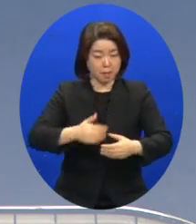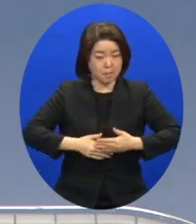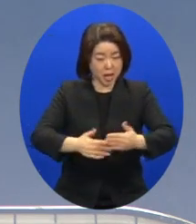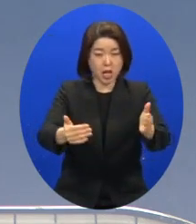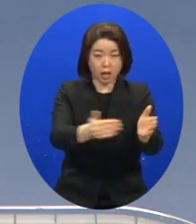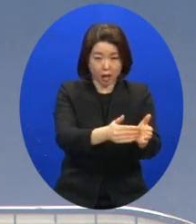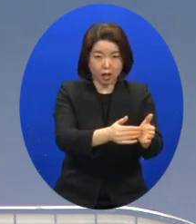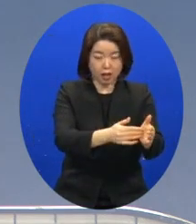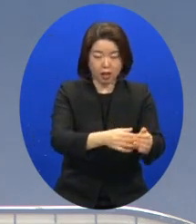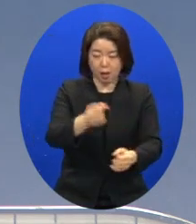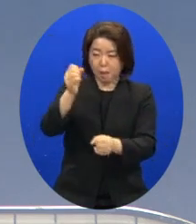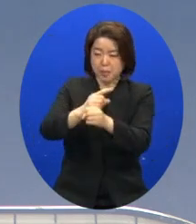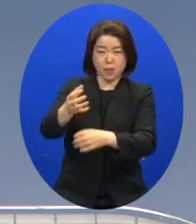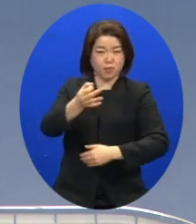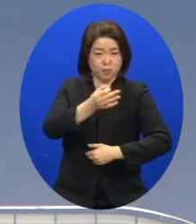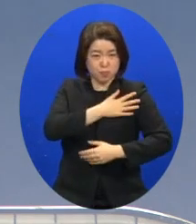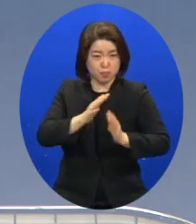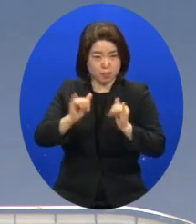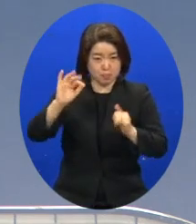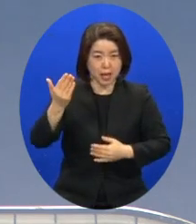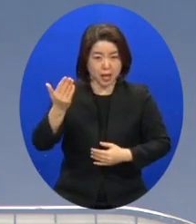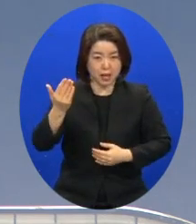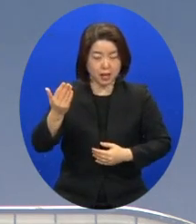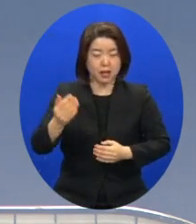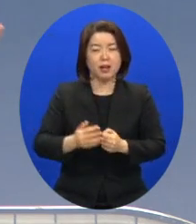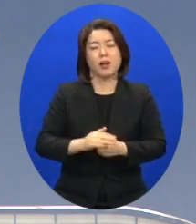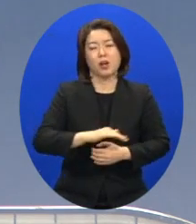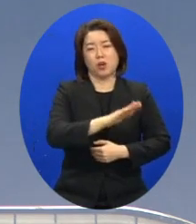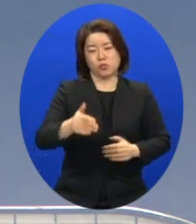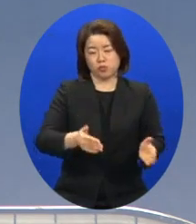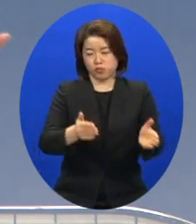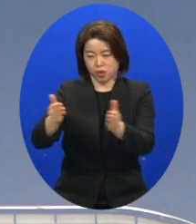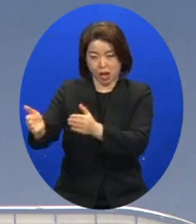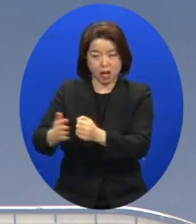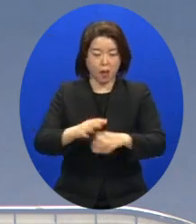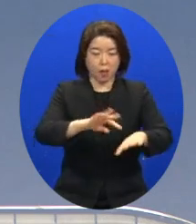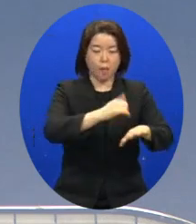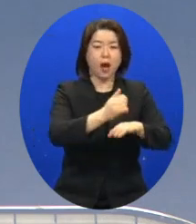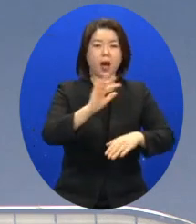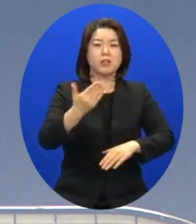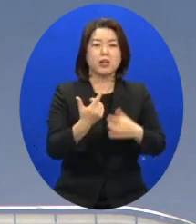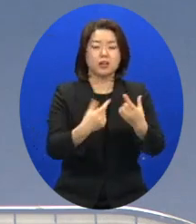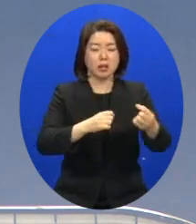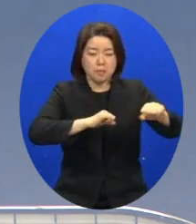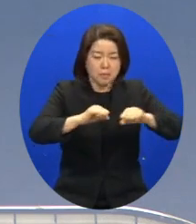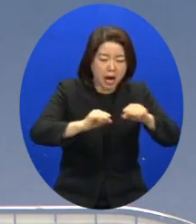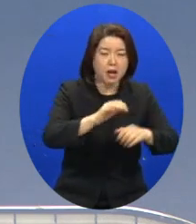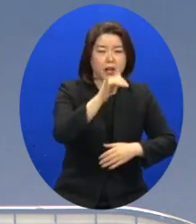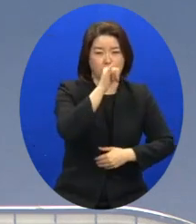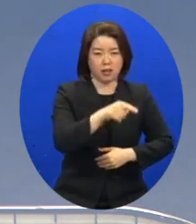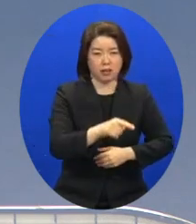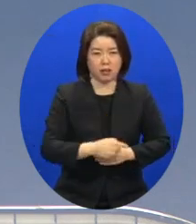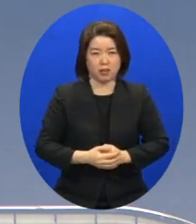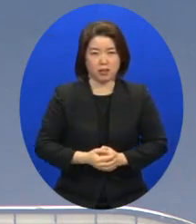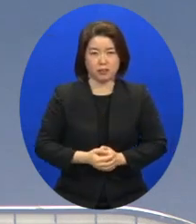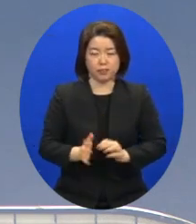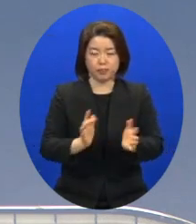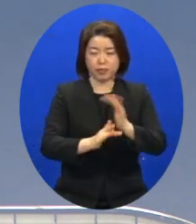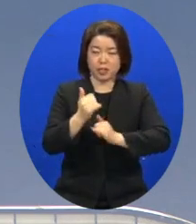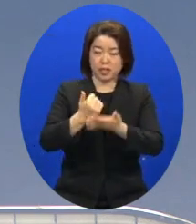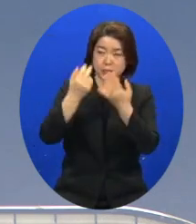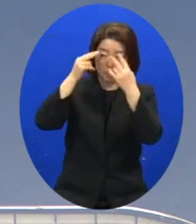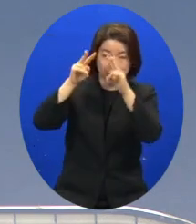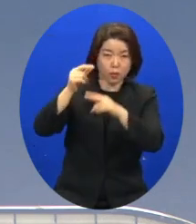벌써 부자가 되었습니다 우리를 제쳐놓고 왕이나 된 듯이 행세 하였습니다 예수님을 바라보지 못